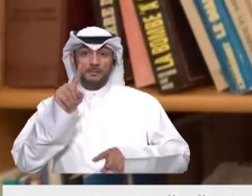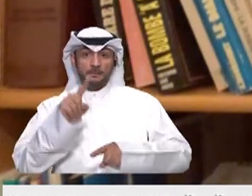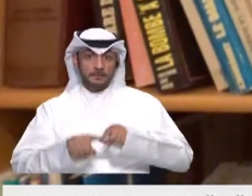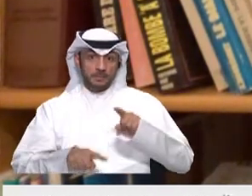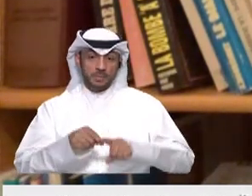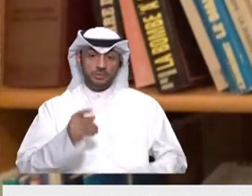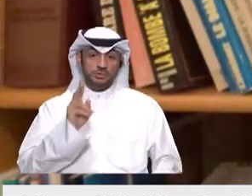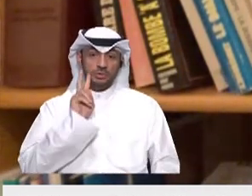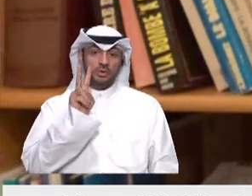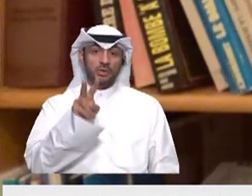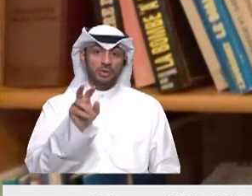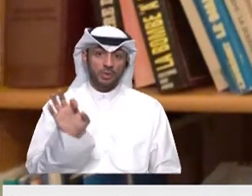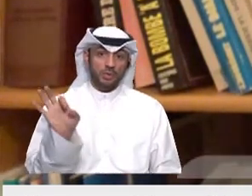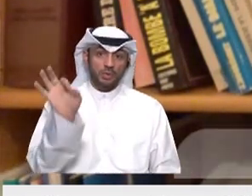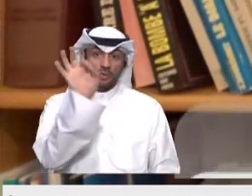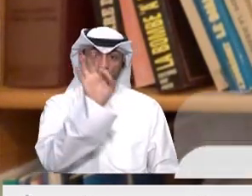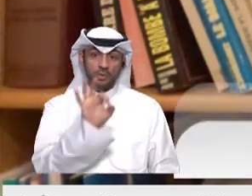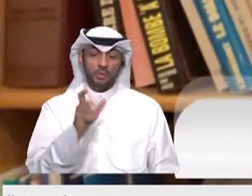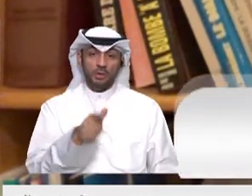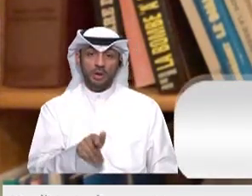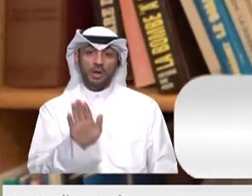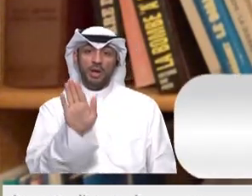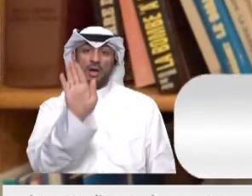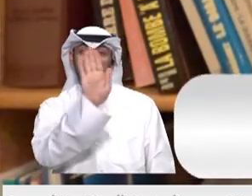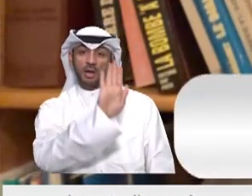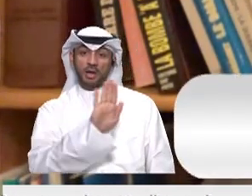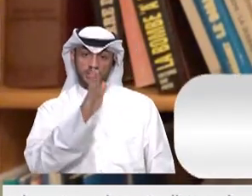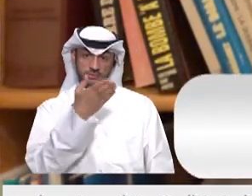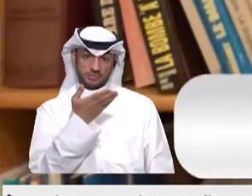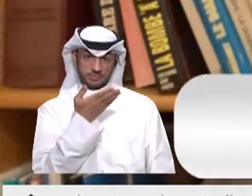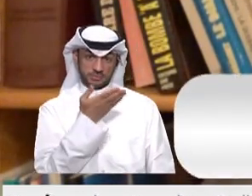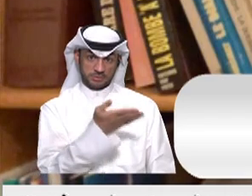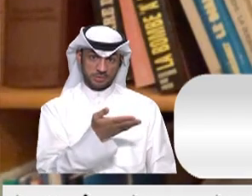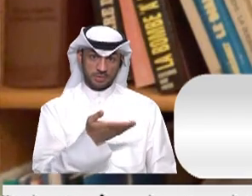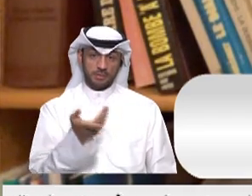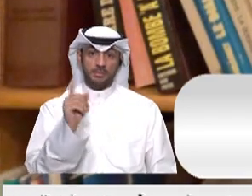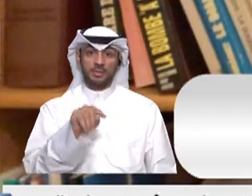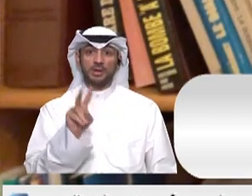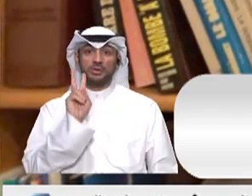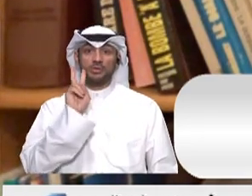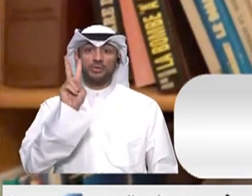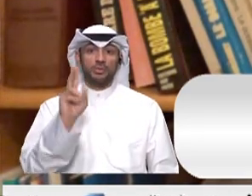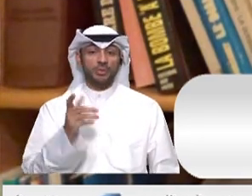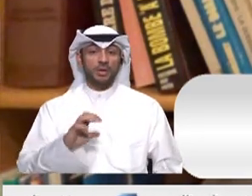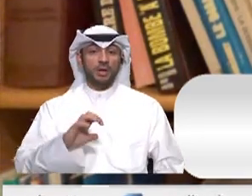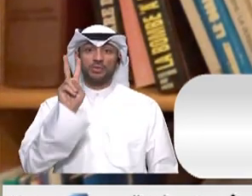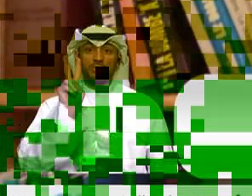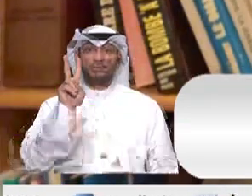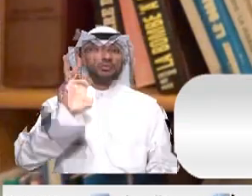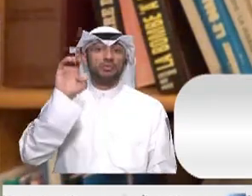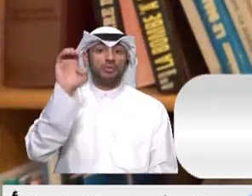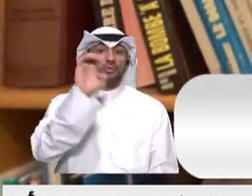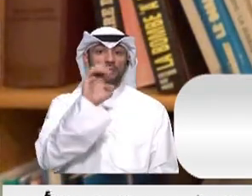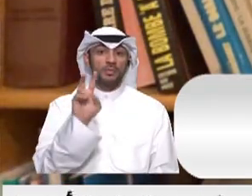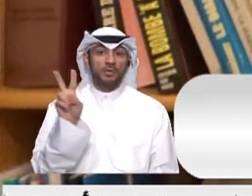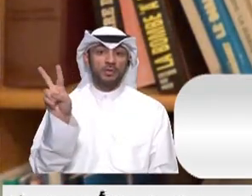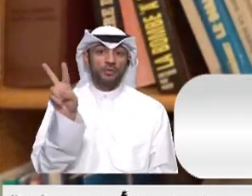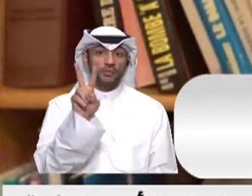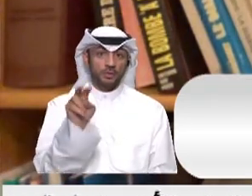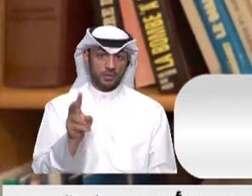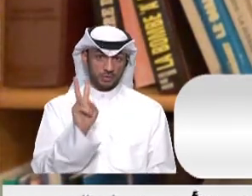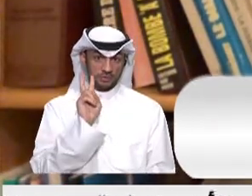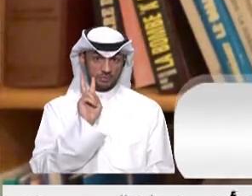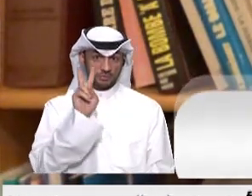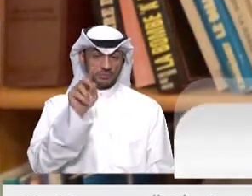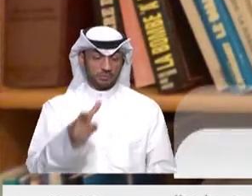منها الدول المنطقة في الشرق الأوسط والخليج وأيضا دول الاتحاد الأوروبي. سيطغى على